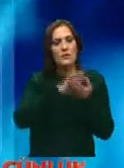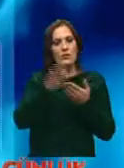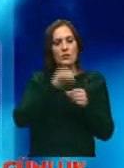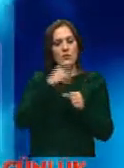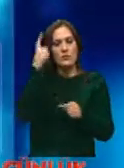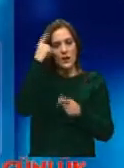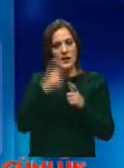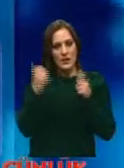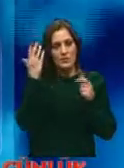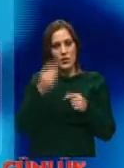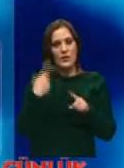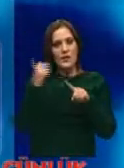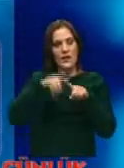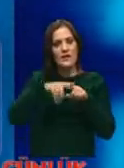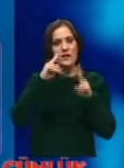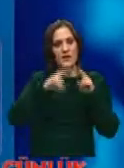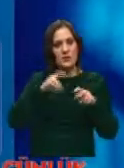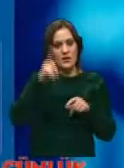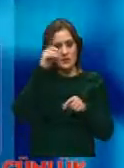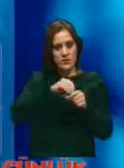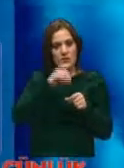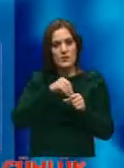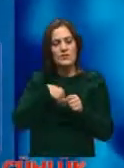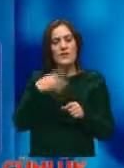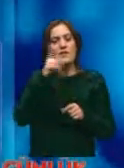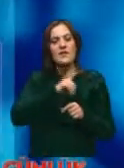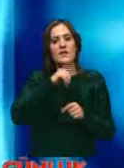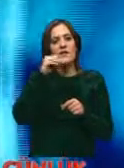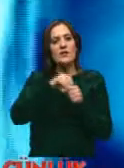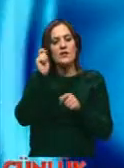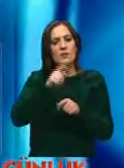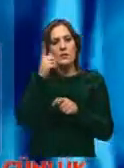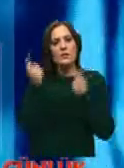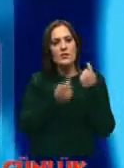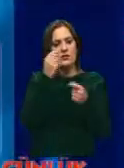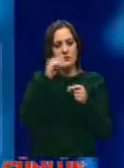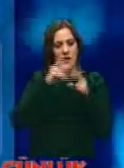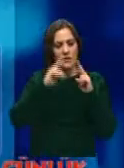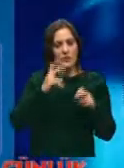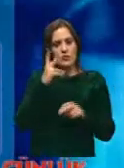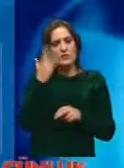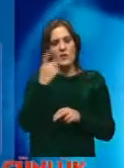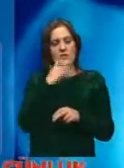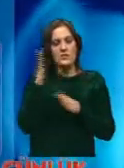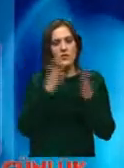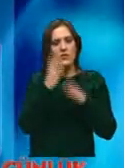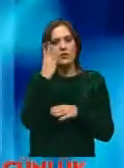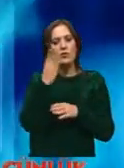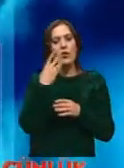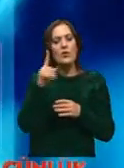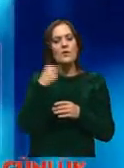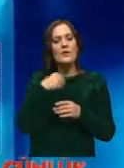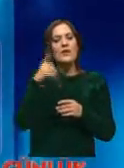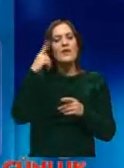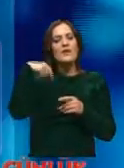düzeninin beyin gelişimine olan etkilerinin incelenmesi amacıyla İngiltere'de yapılan bir çalışmada 3 ile 5 yaşları arasındaki 4000